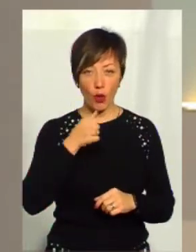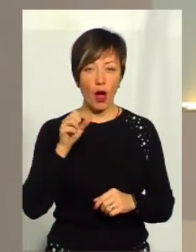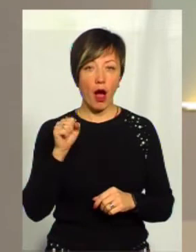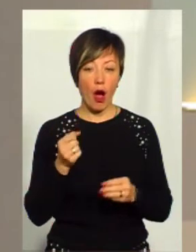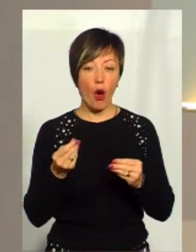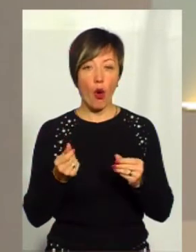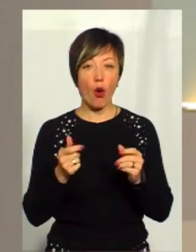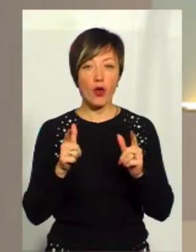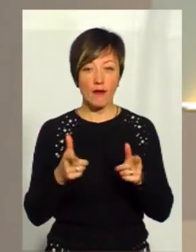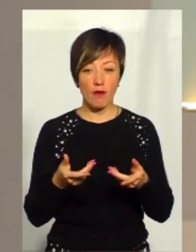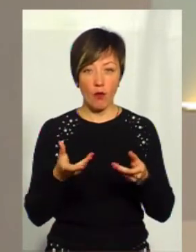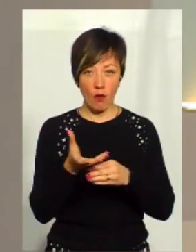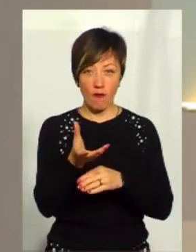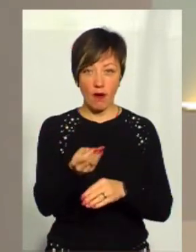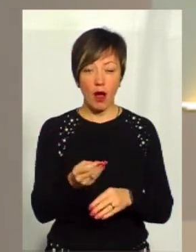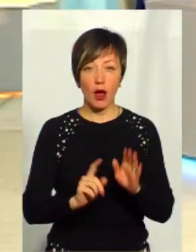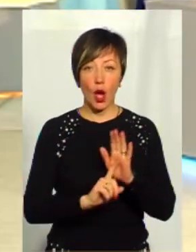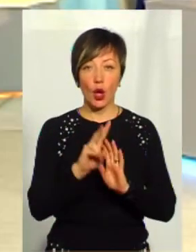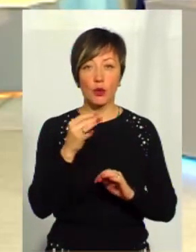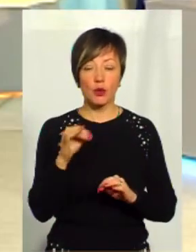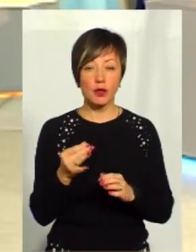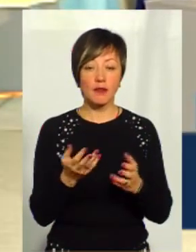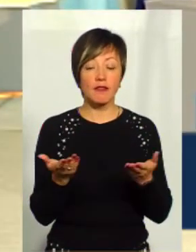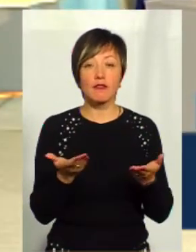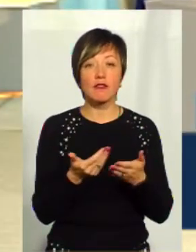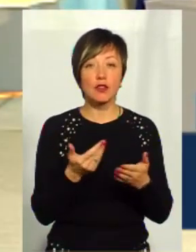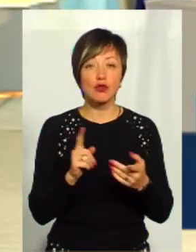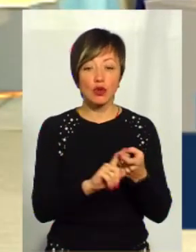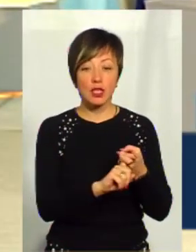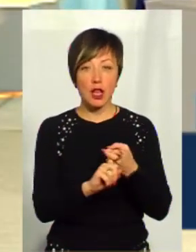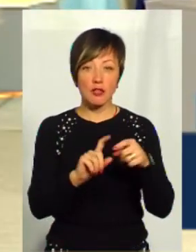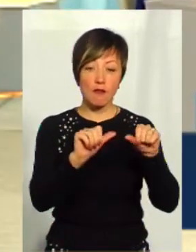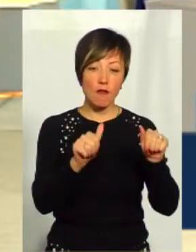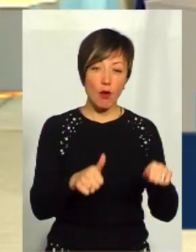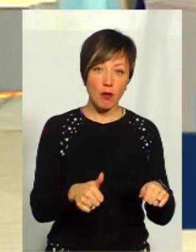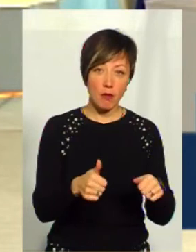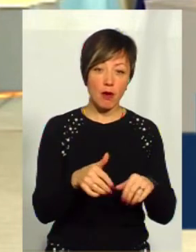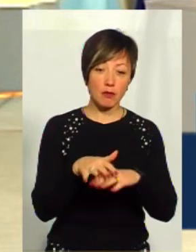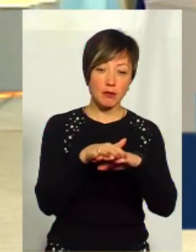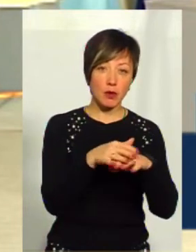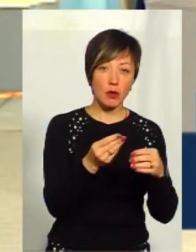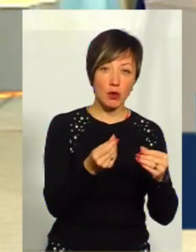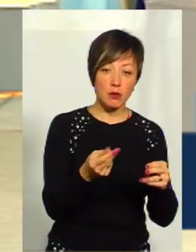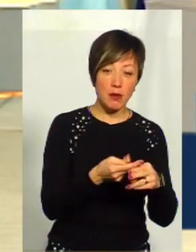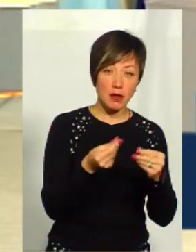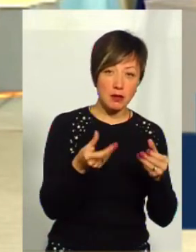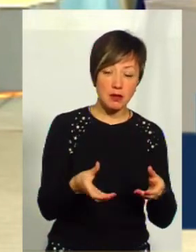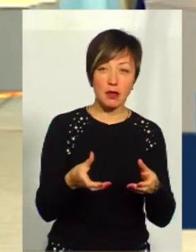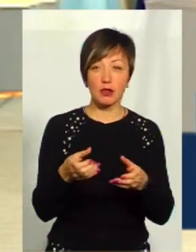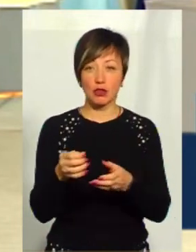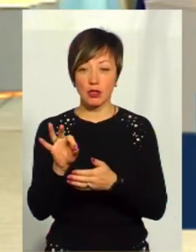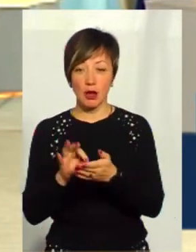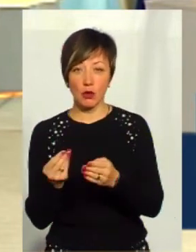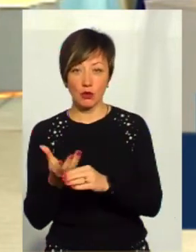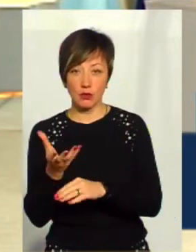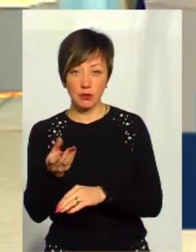а готівкова – з лютого. Від чого залежить форма нарахування субсидій отримки? Дійсно,